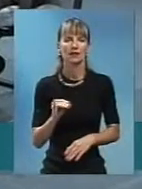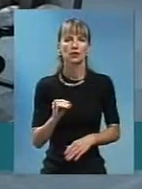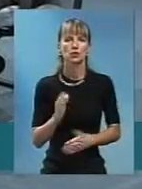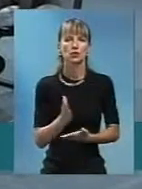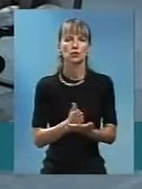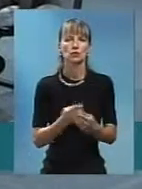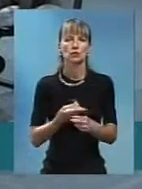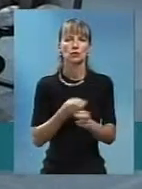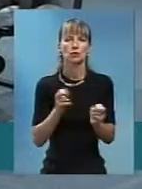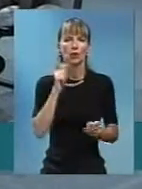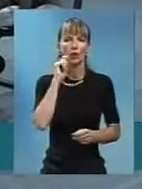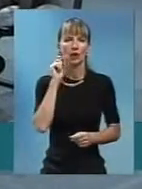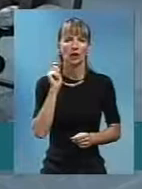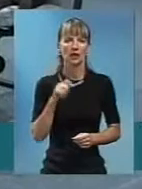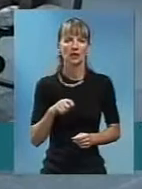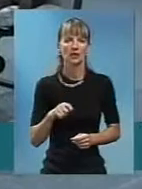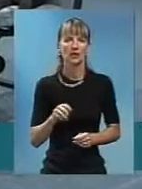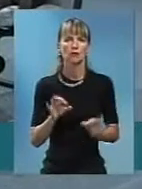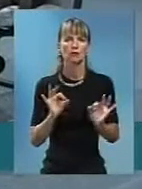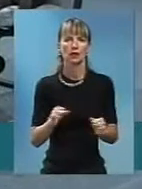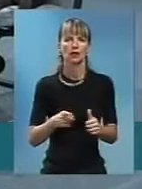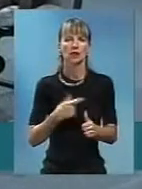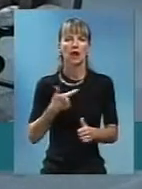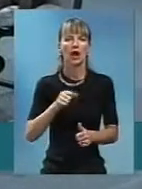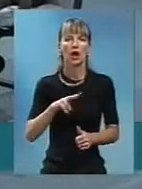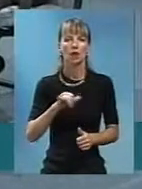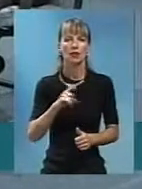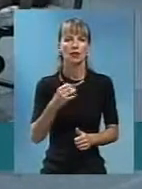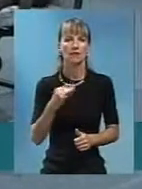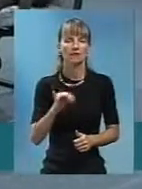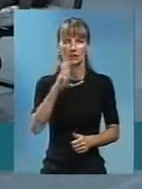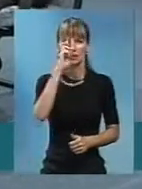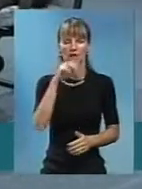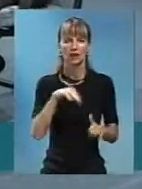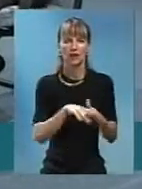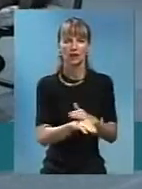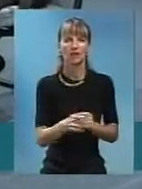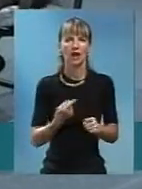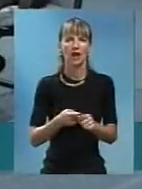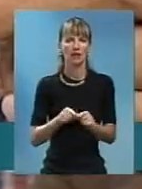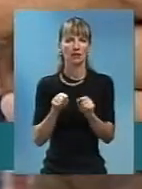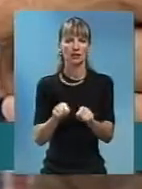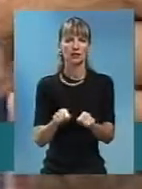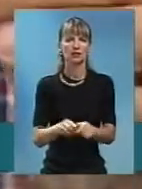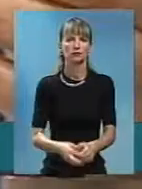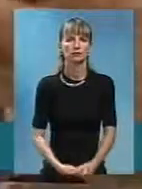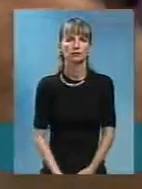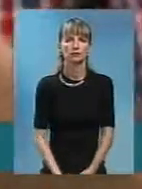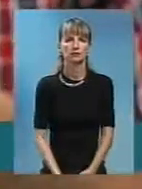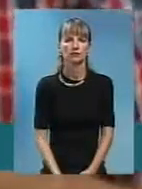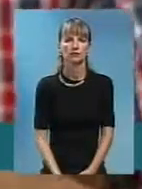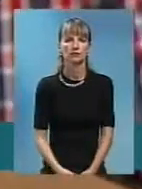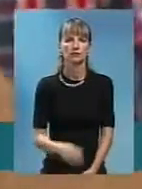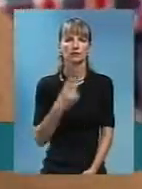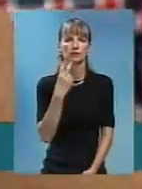Служби безпеки України, він правильно називається, Галузевий державний архів, от цей предмет. Бачите,